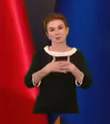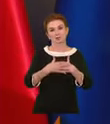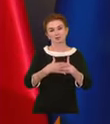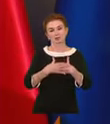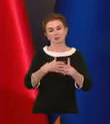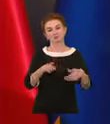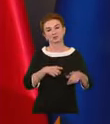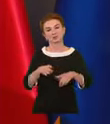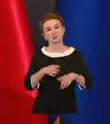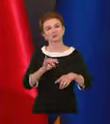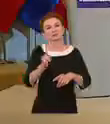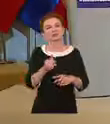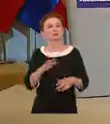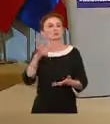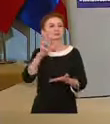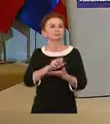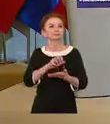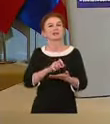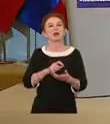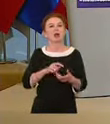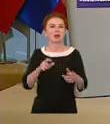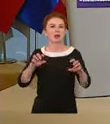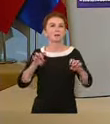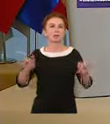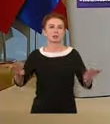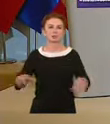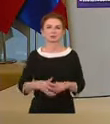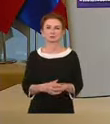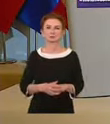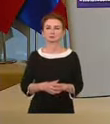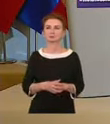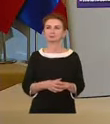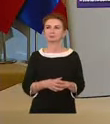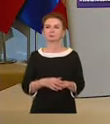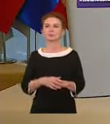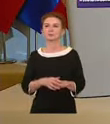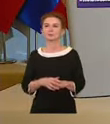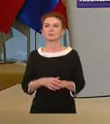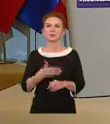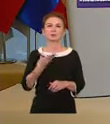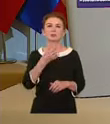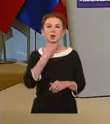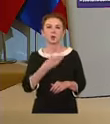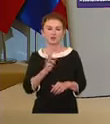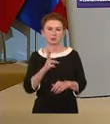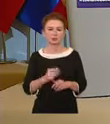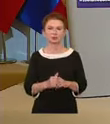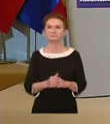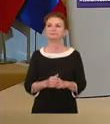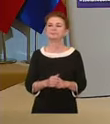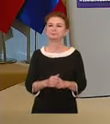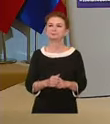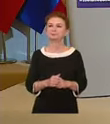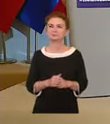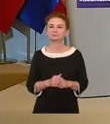panujemy nad epidemią. Bardzo proszę, kolejne pytanie. Pytanie od redaktora Dominika Mikołajczyka z